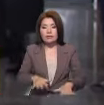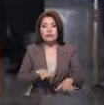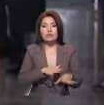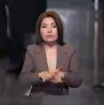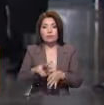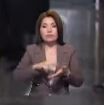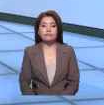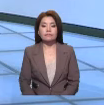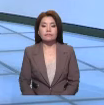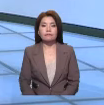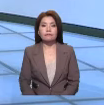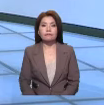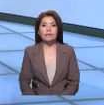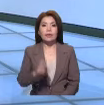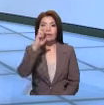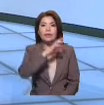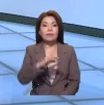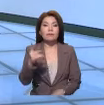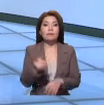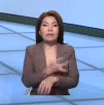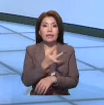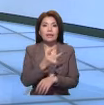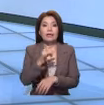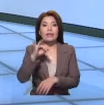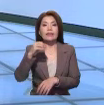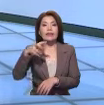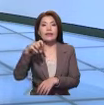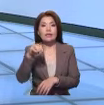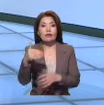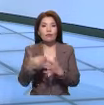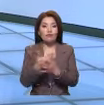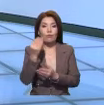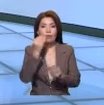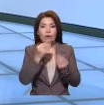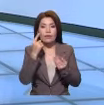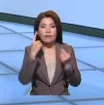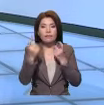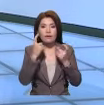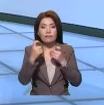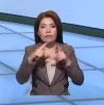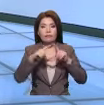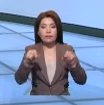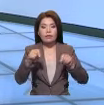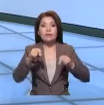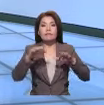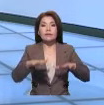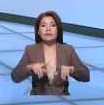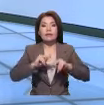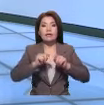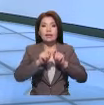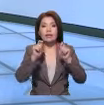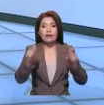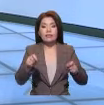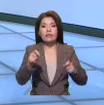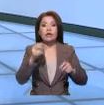жоспарлап отырмыз. Елімізде алғаш рет жасанды интеллект және информатика мектебі ашылды. Ол Қорқыт Ата атындағы Қызылорда университетінің базасында